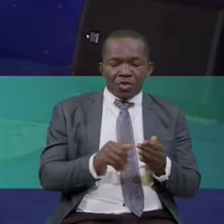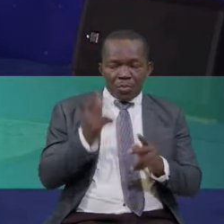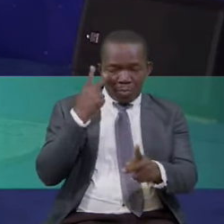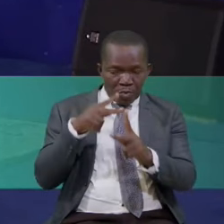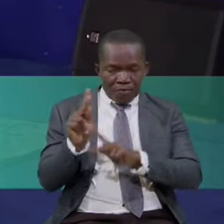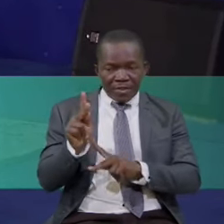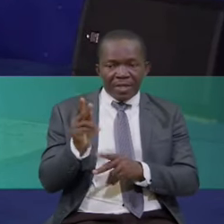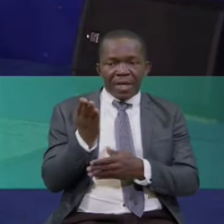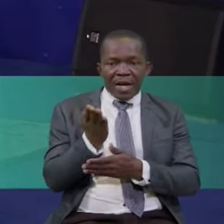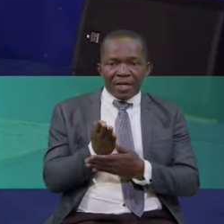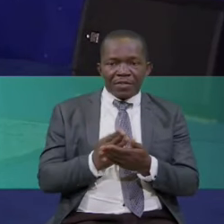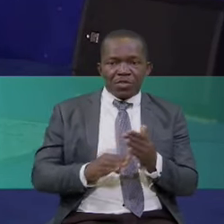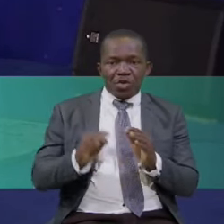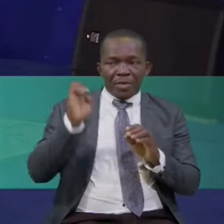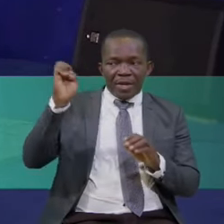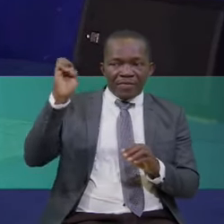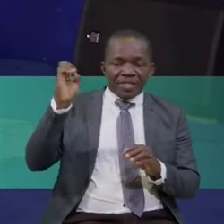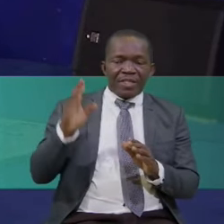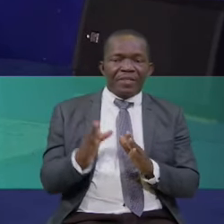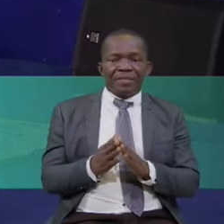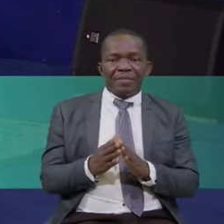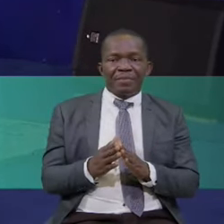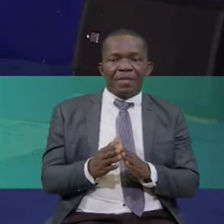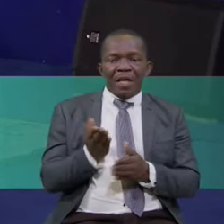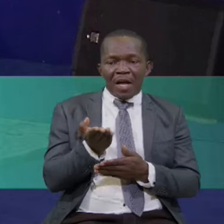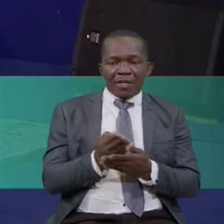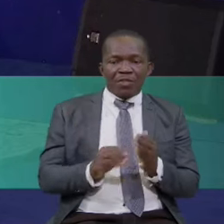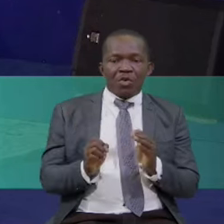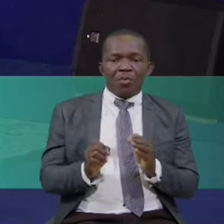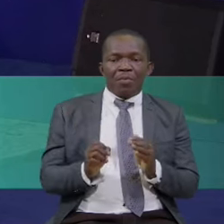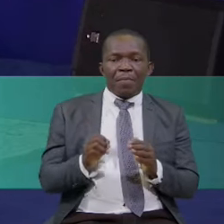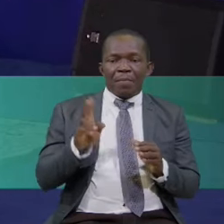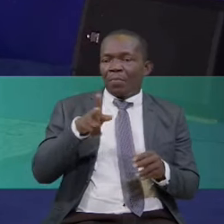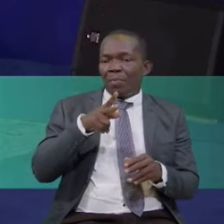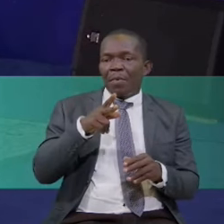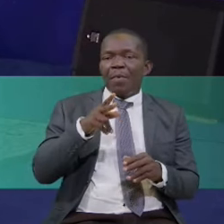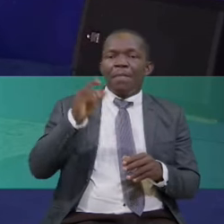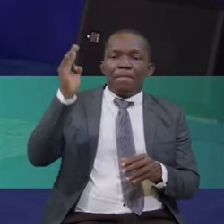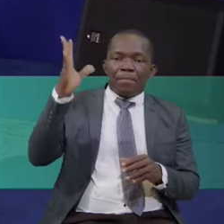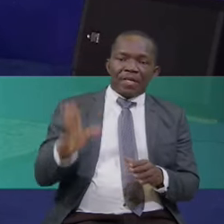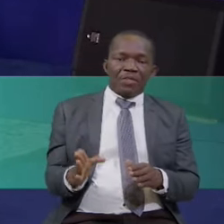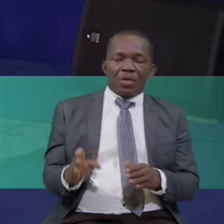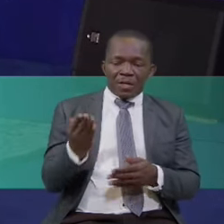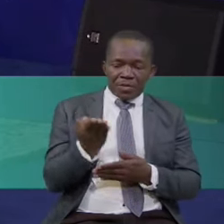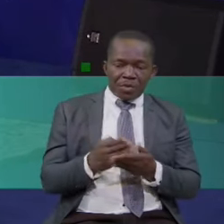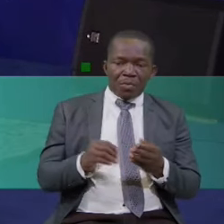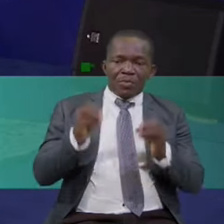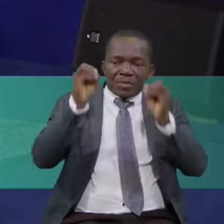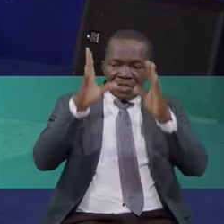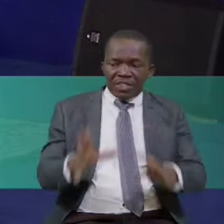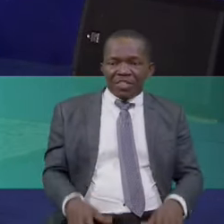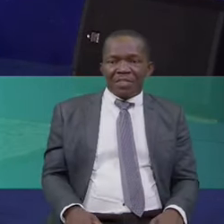41 et il a donné les uns comme apôtres les autres comme prophètes les autres comme évangélistes les autres comme pasteurs et docteurs